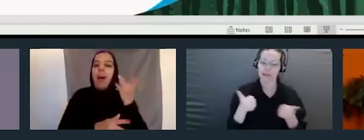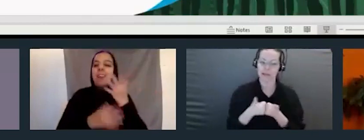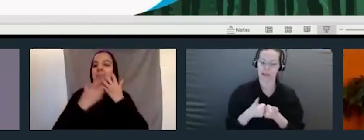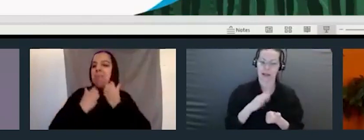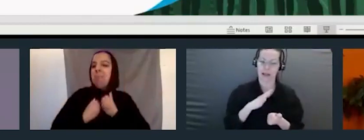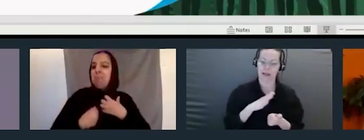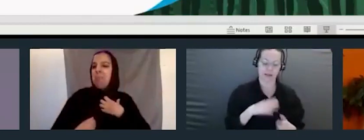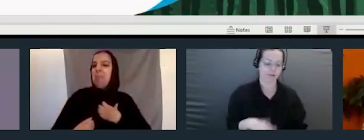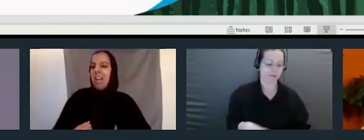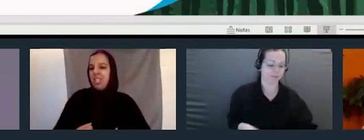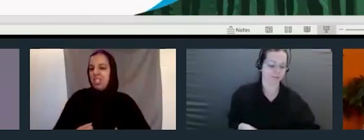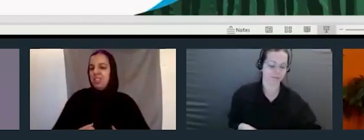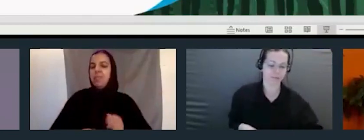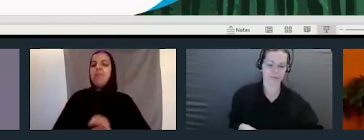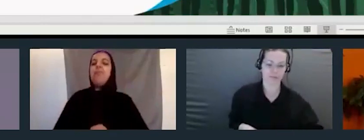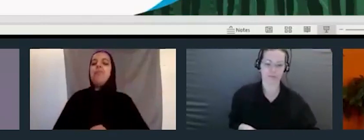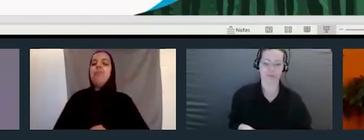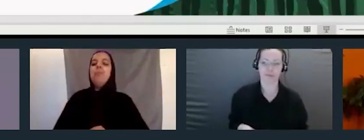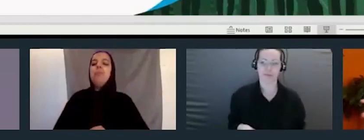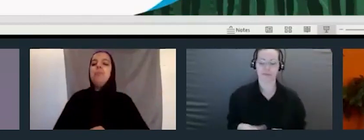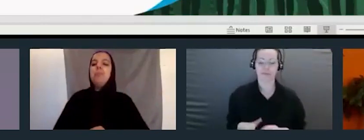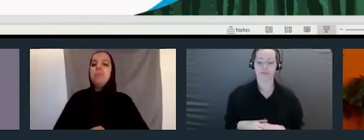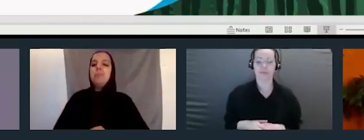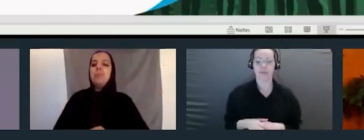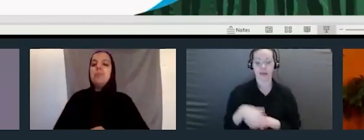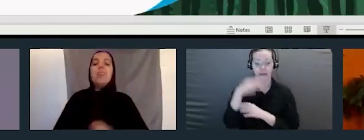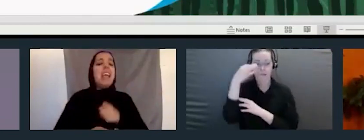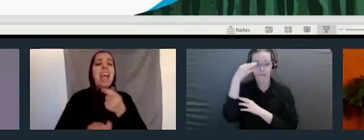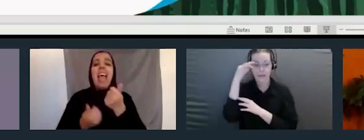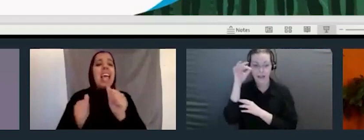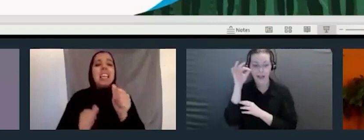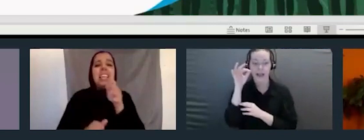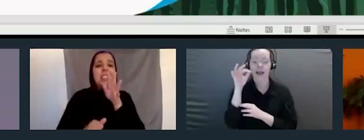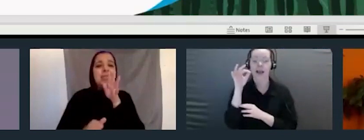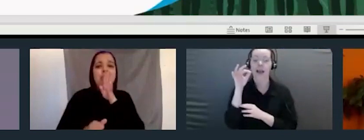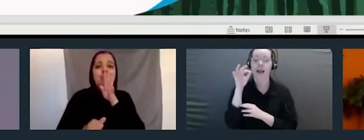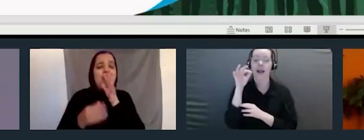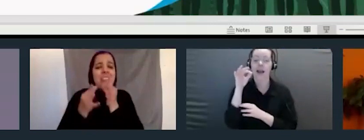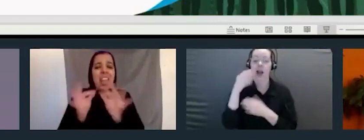Une langue, c'est une façon de connecter avec les autres.